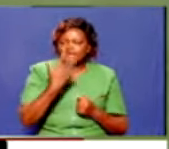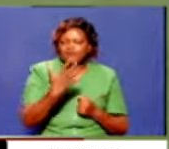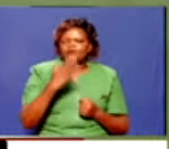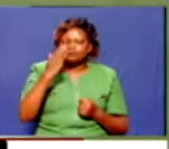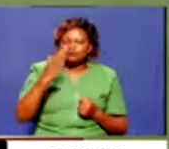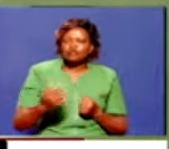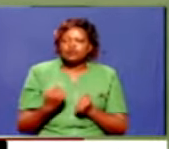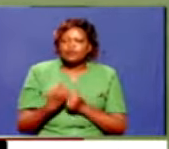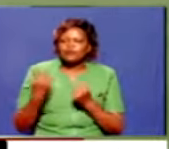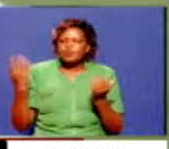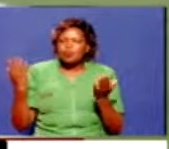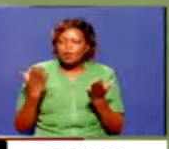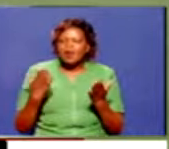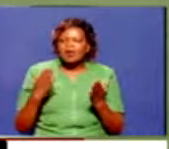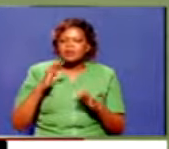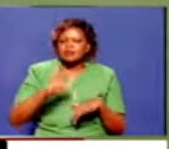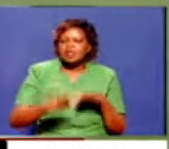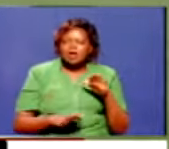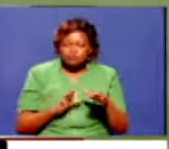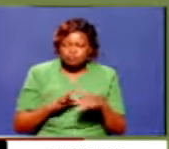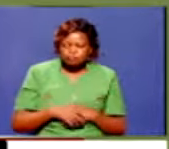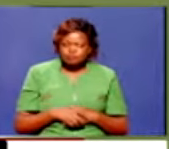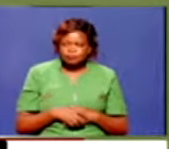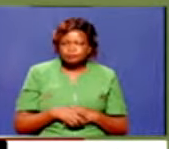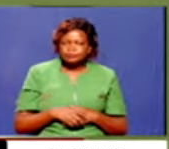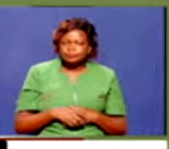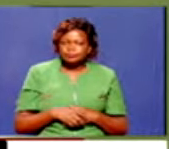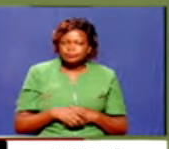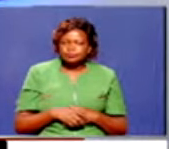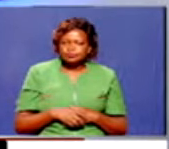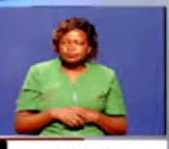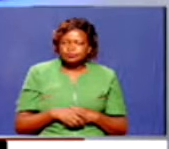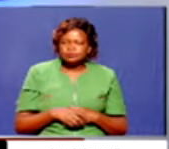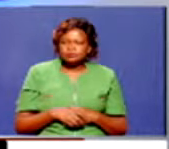taifa wa Nyayo. Daniel Mwendwa, Darubini Michezo.